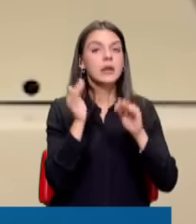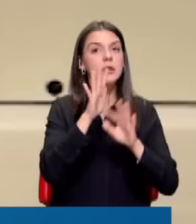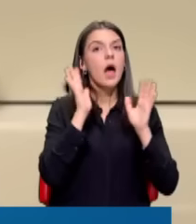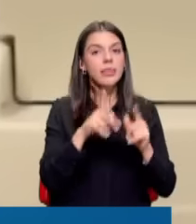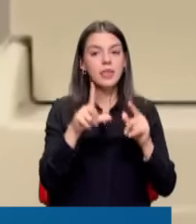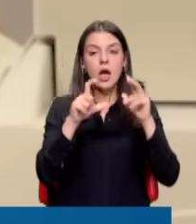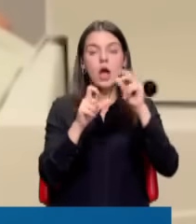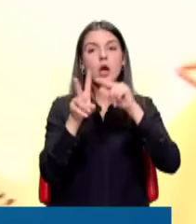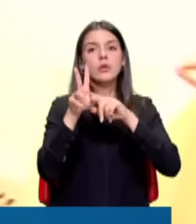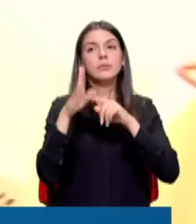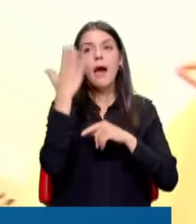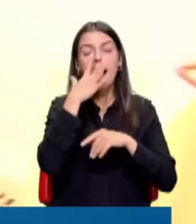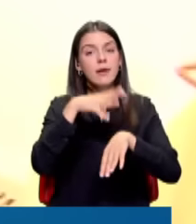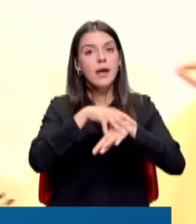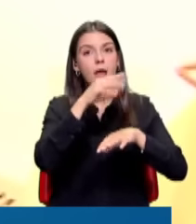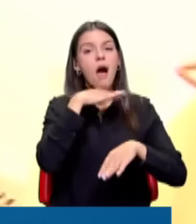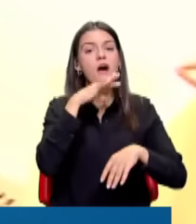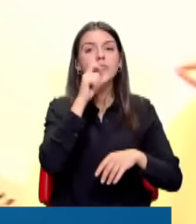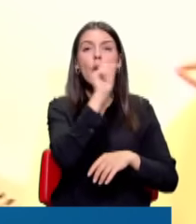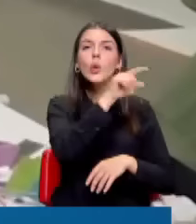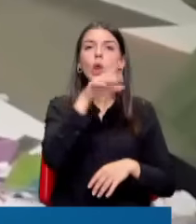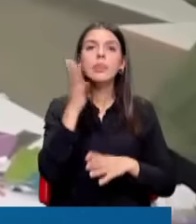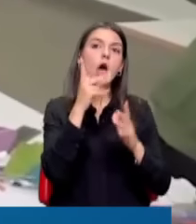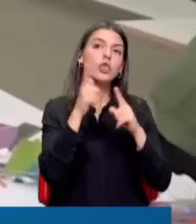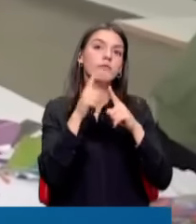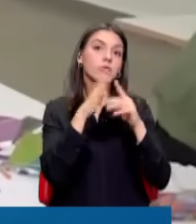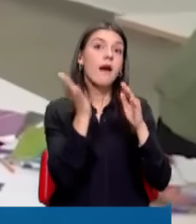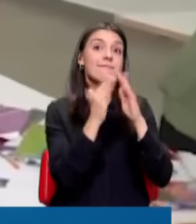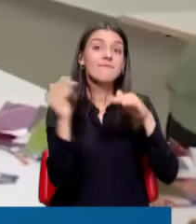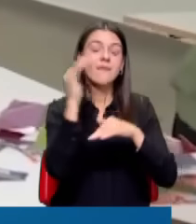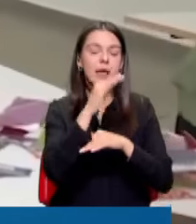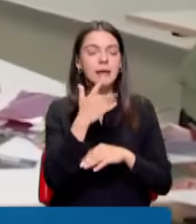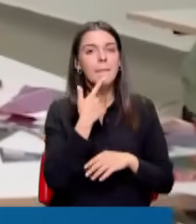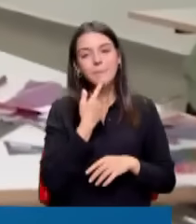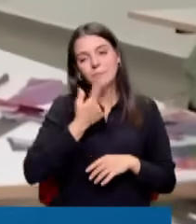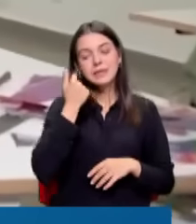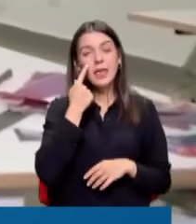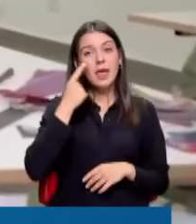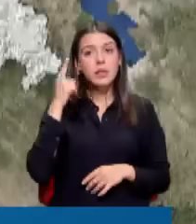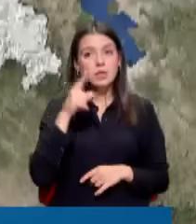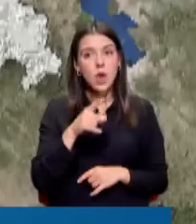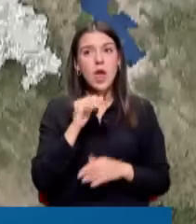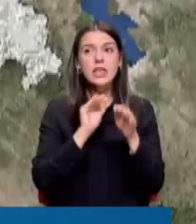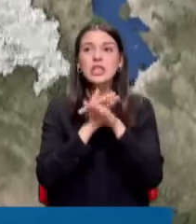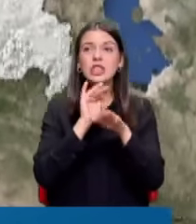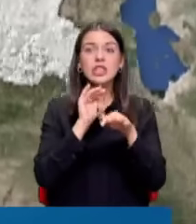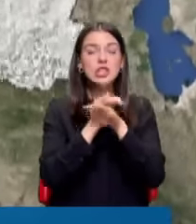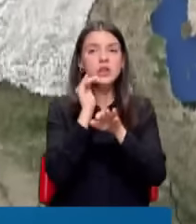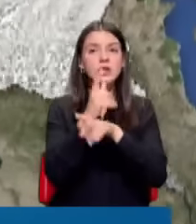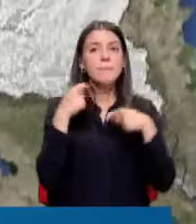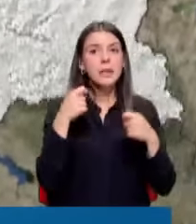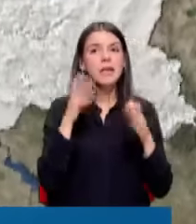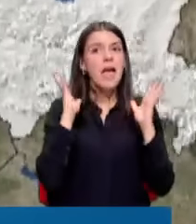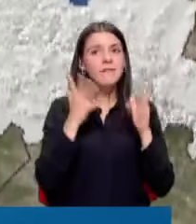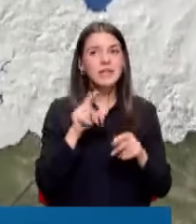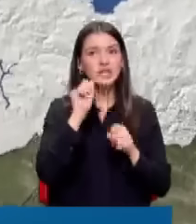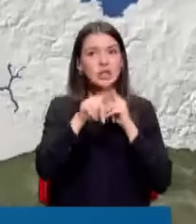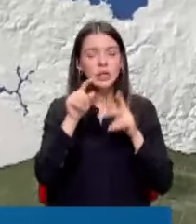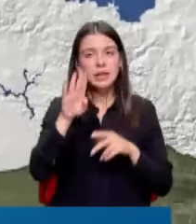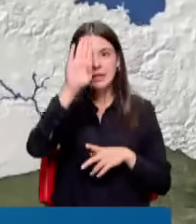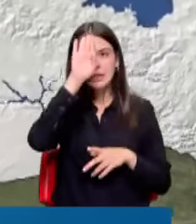Lüksemburg, Karadağ gibi Avrupa ülkelerinin nüfusundan da. Sadece geçen sene yaşam maliyetinin en çok arttığı şehirlerde